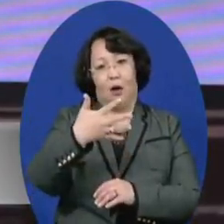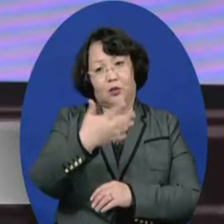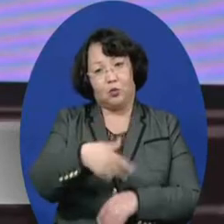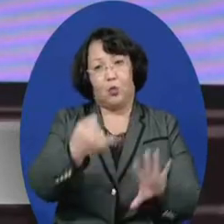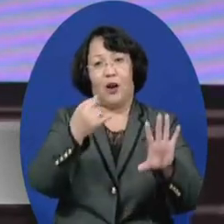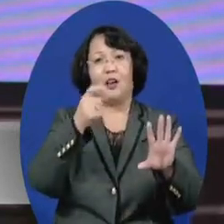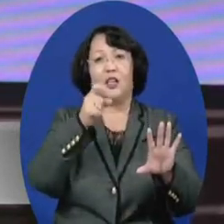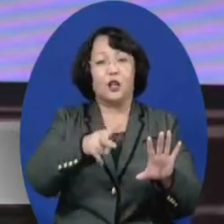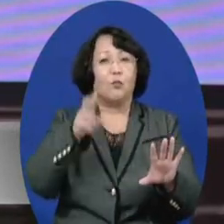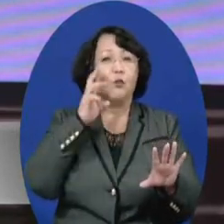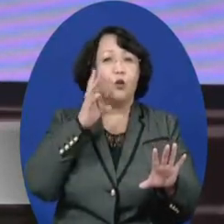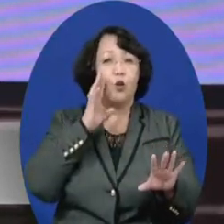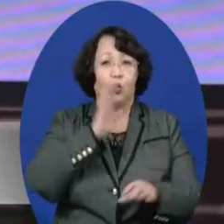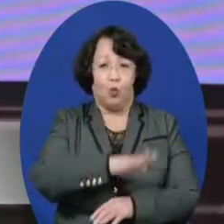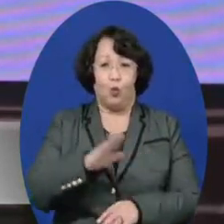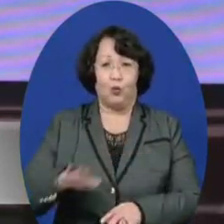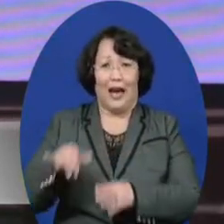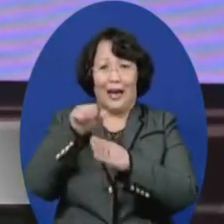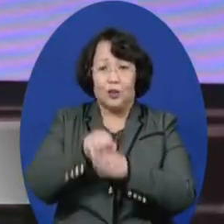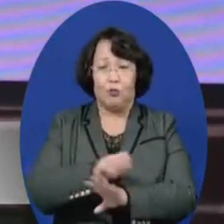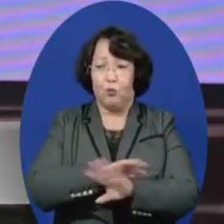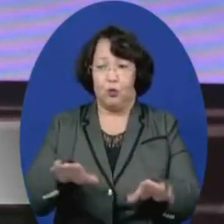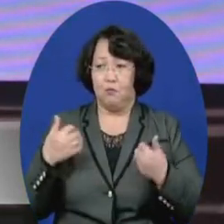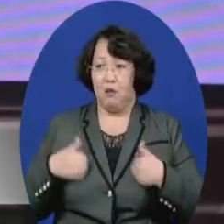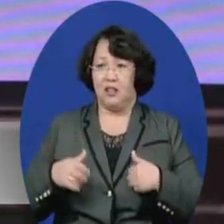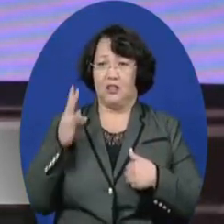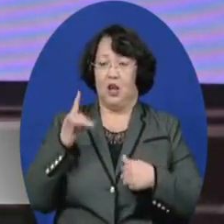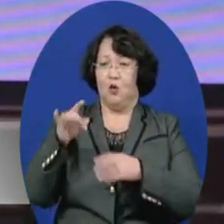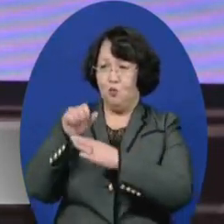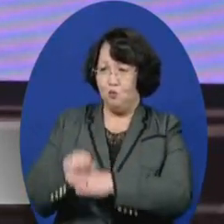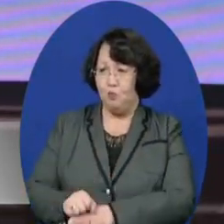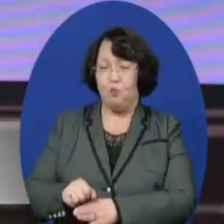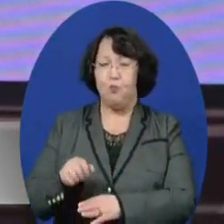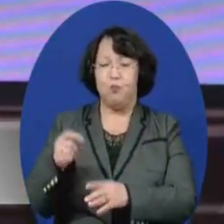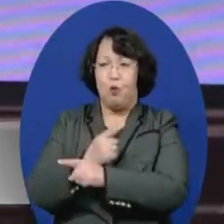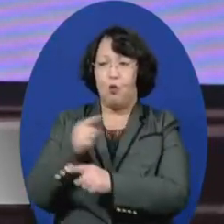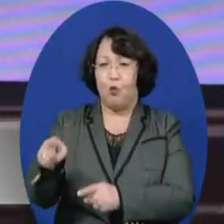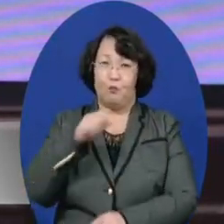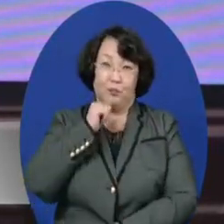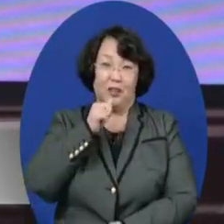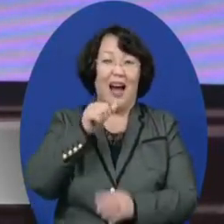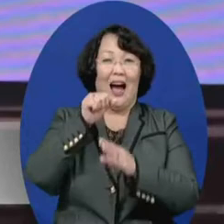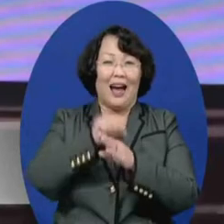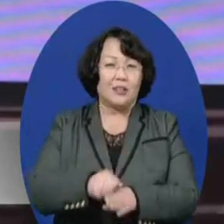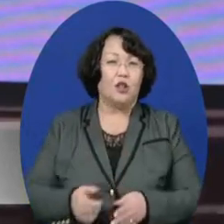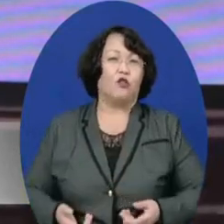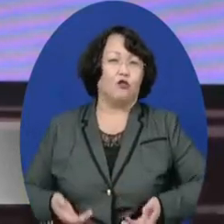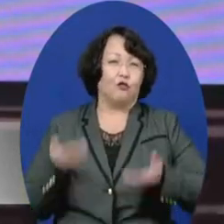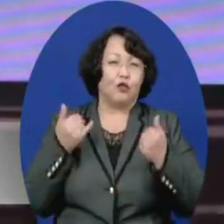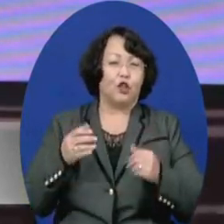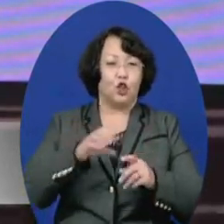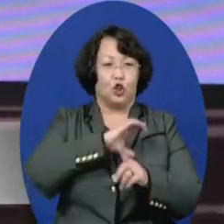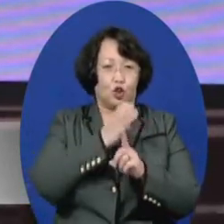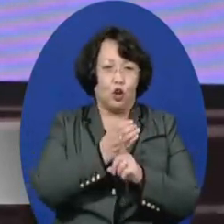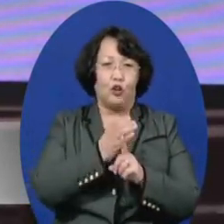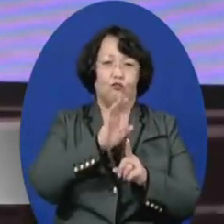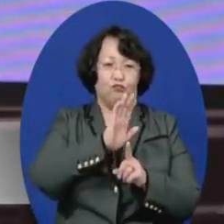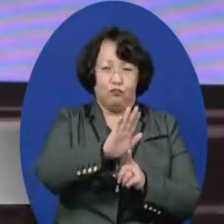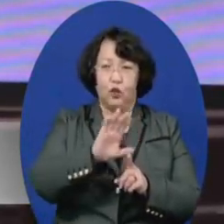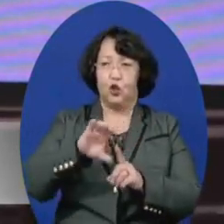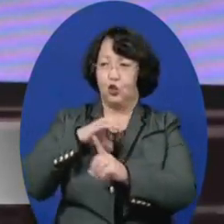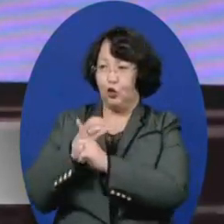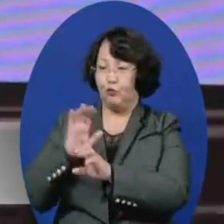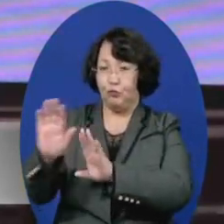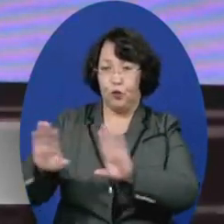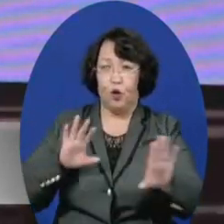багта. Энэ хүүхдүүдийн буруу биш, энэ багш нарын буруу биш. Ачаал багта. Яг тэр соёлд нь онцлогт нь нийлсэн ямар